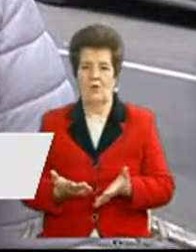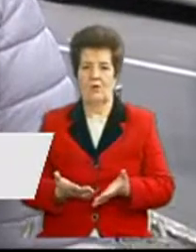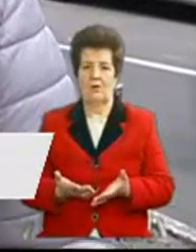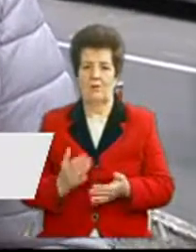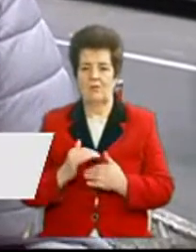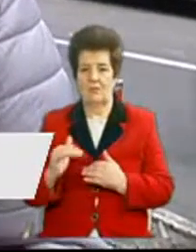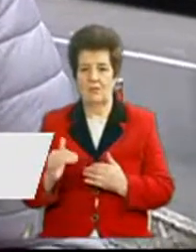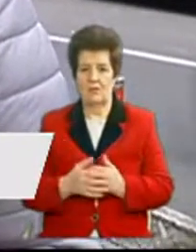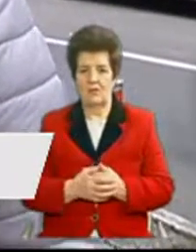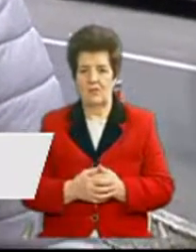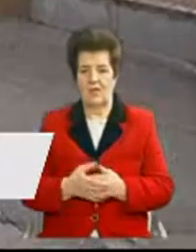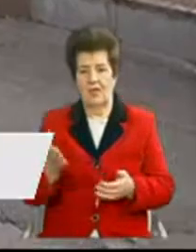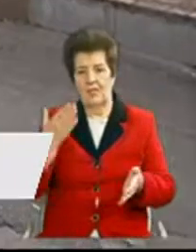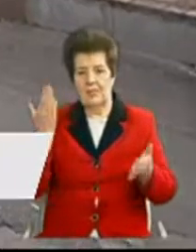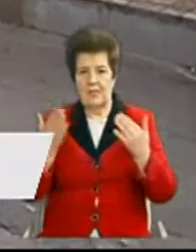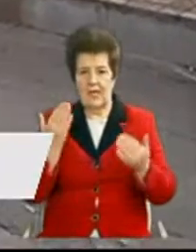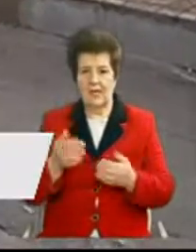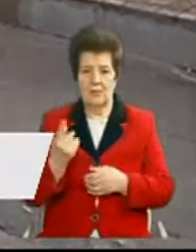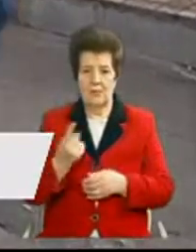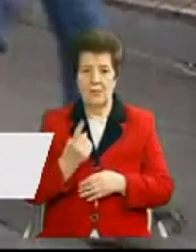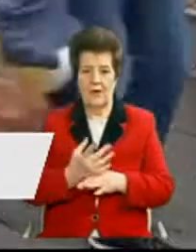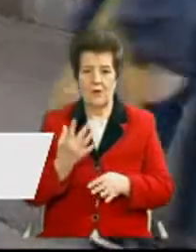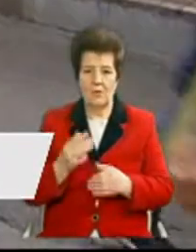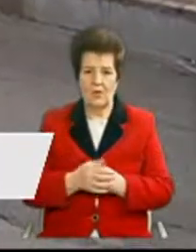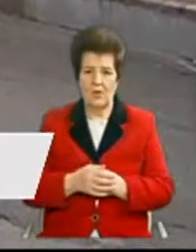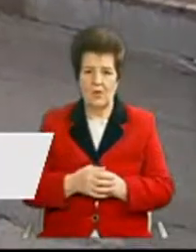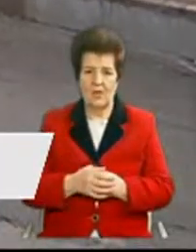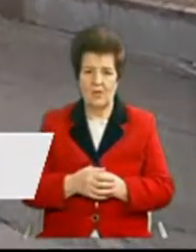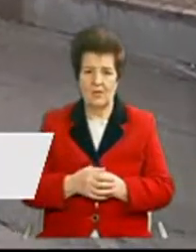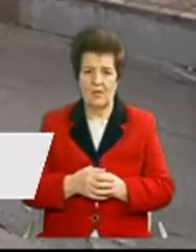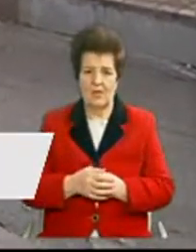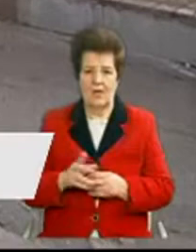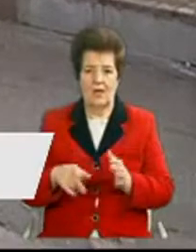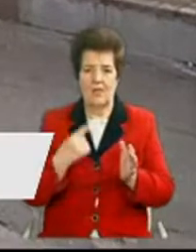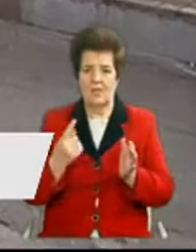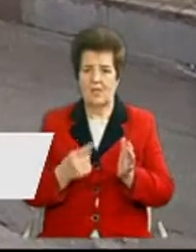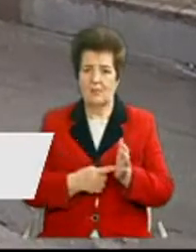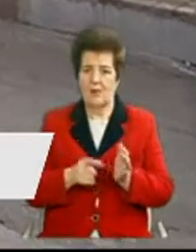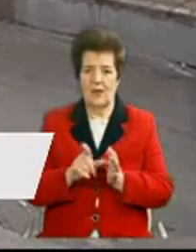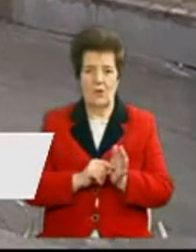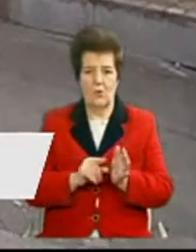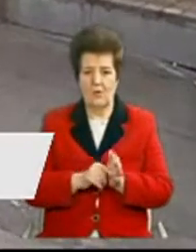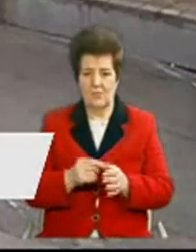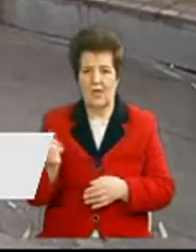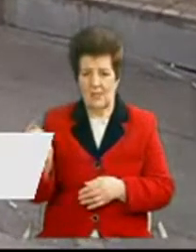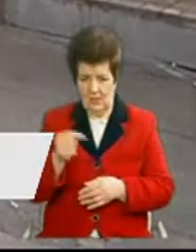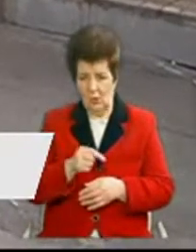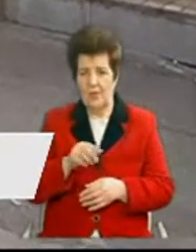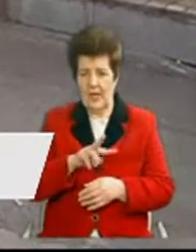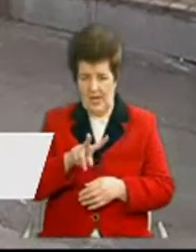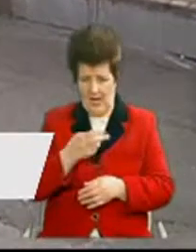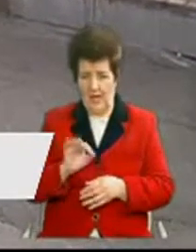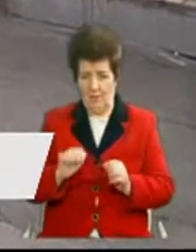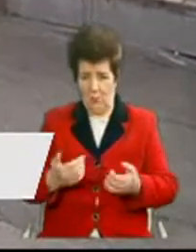diferite distracții. În primul rând, dacă pe mine tare mă jignești întrebarea asta cu pensia dintr-o mie de lei, poți trăiești, domnul?